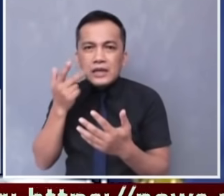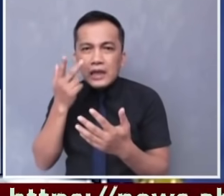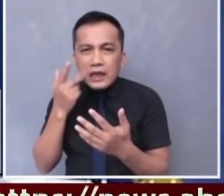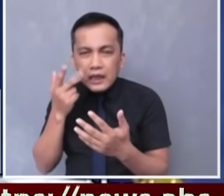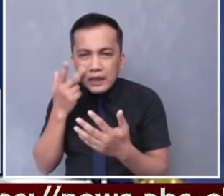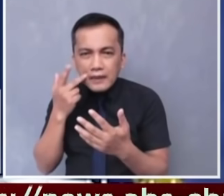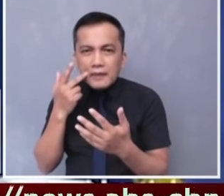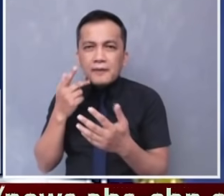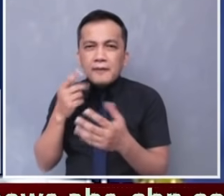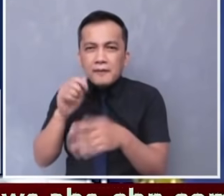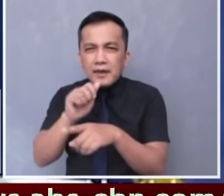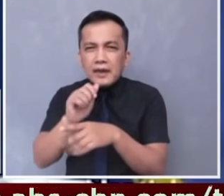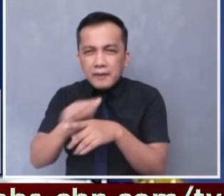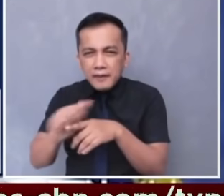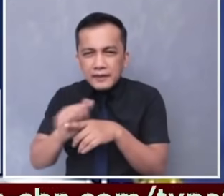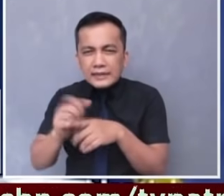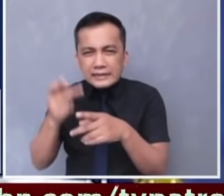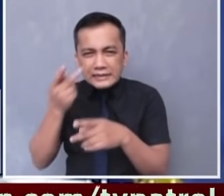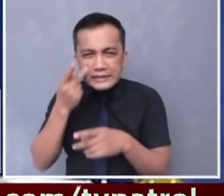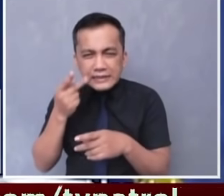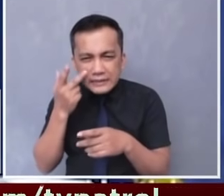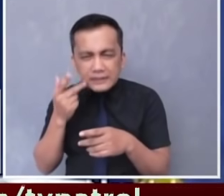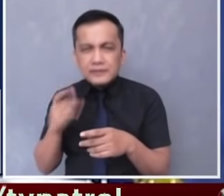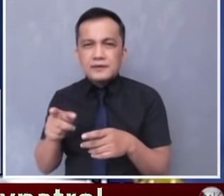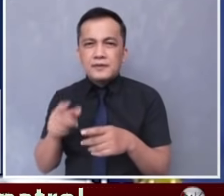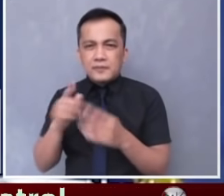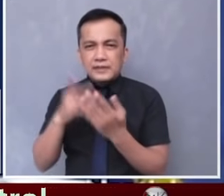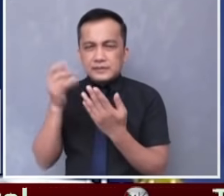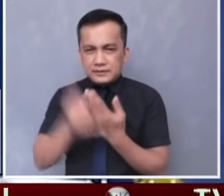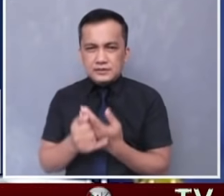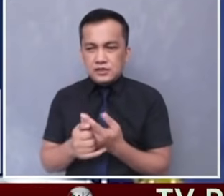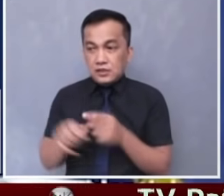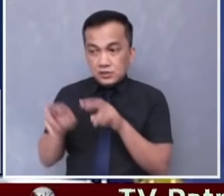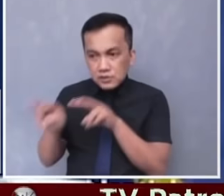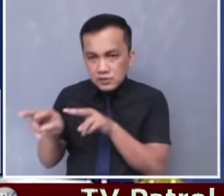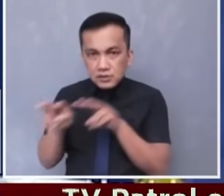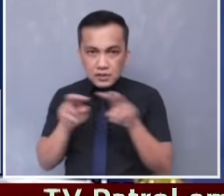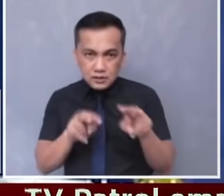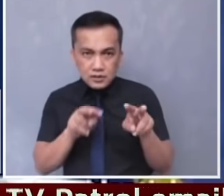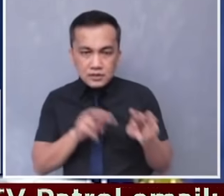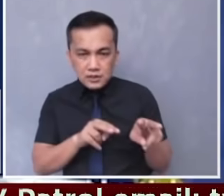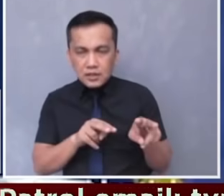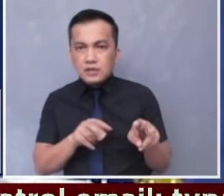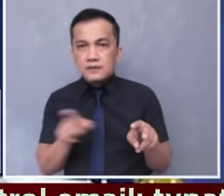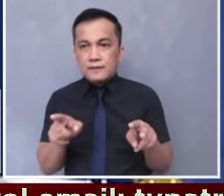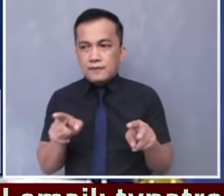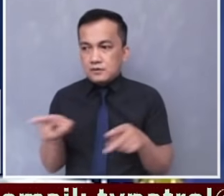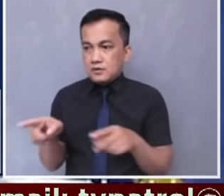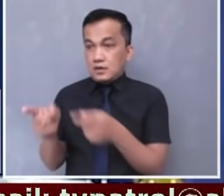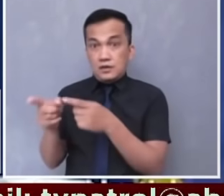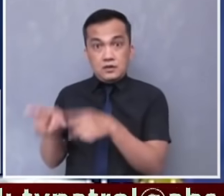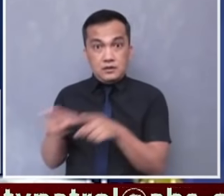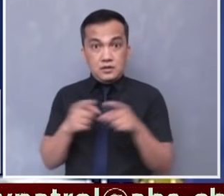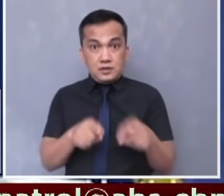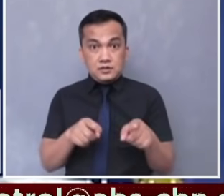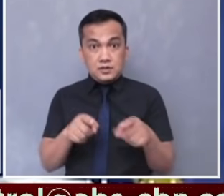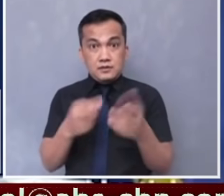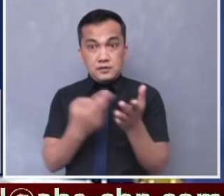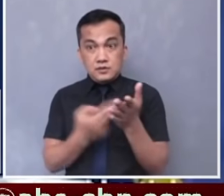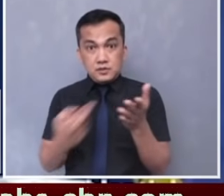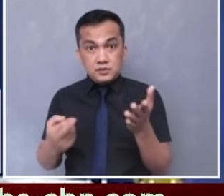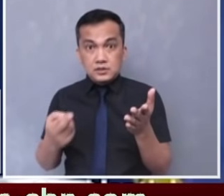pilot projects. Doon muna titignan natin kasi nandoon lahat yung resources ng